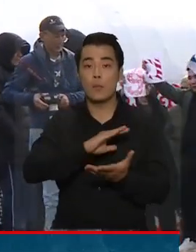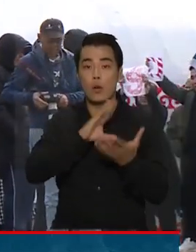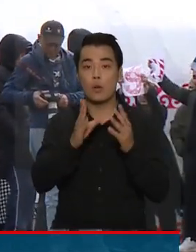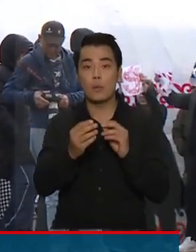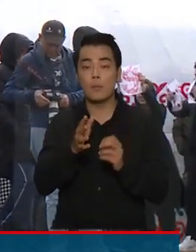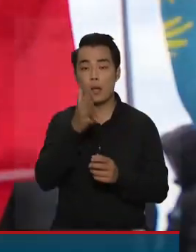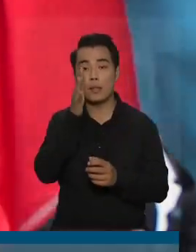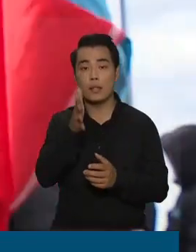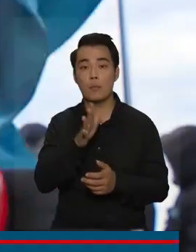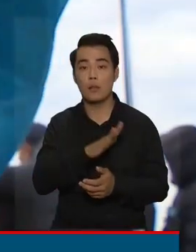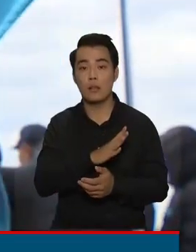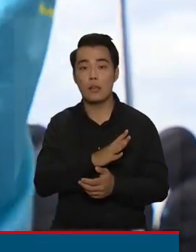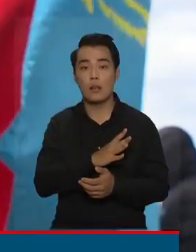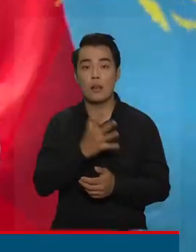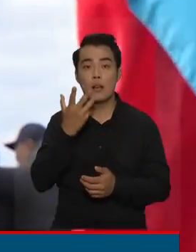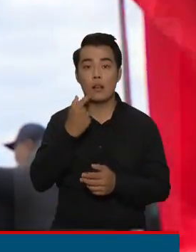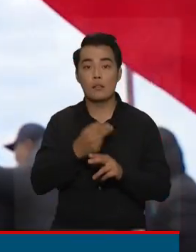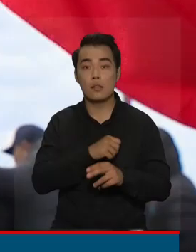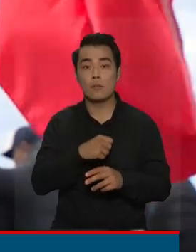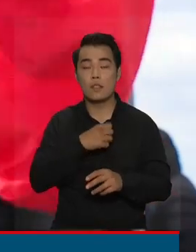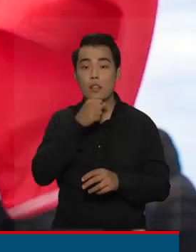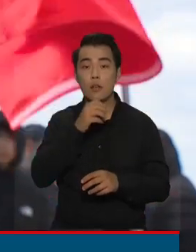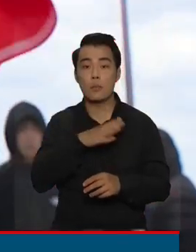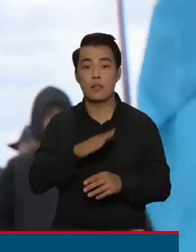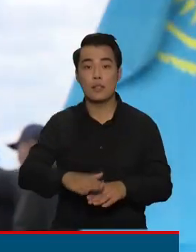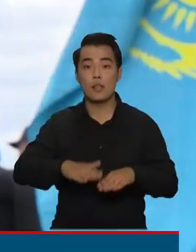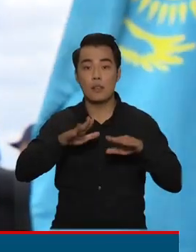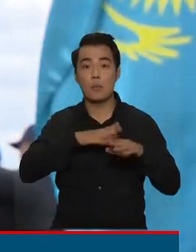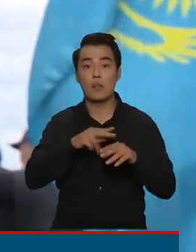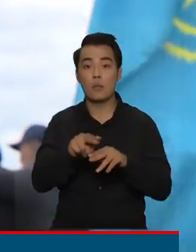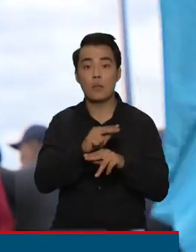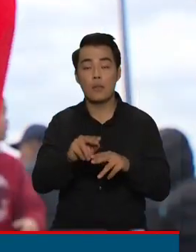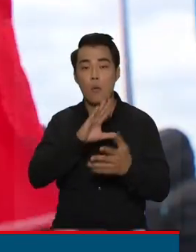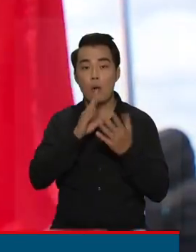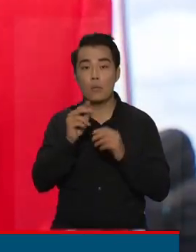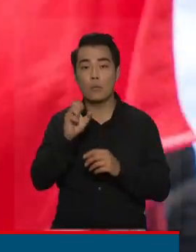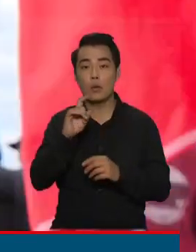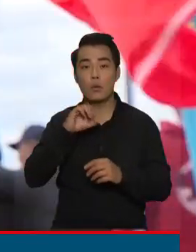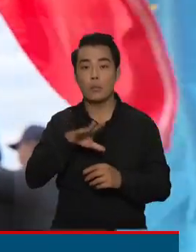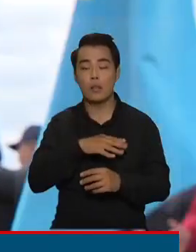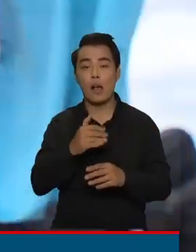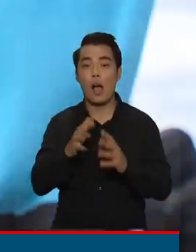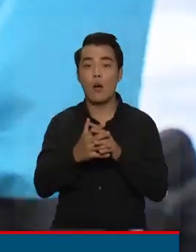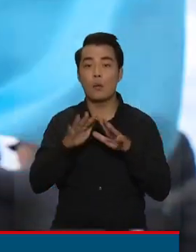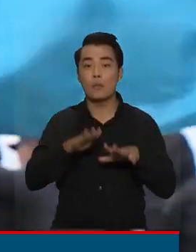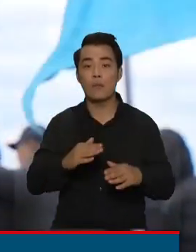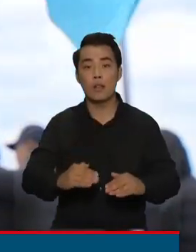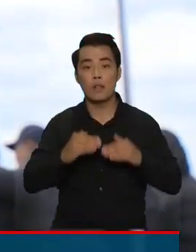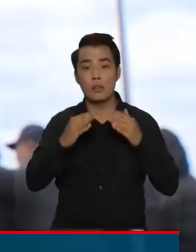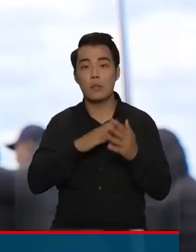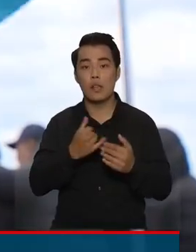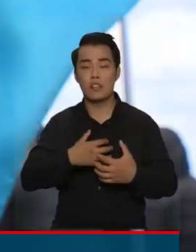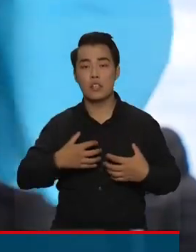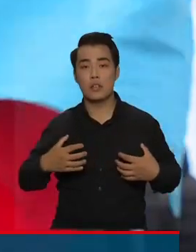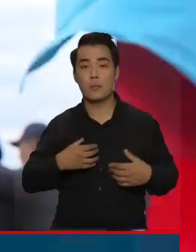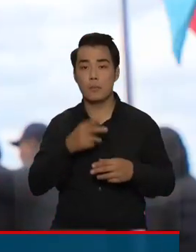еще в 5 лет. Наш дедушка с детства приучил нас обращаться с беркутом. Я вырос в ауле, поэтому даже не боялся хищной